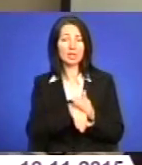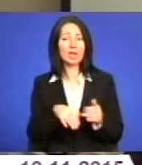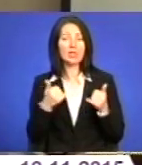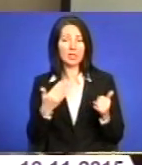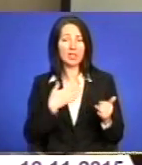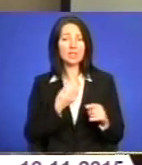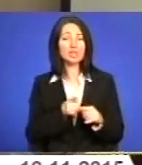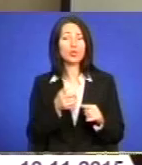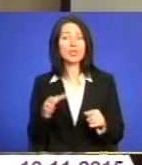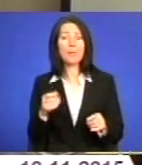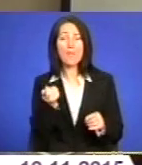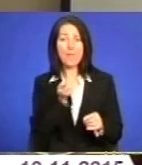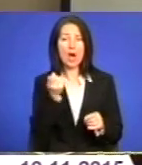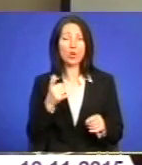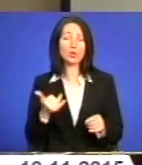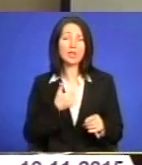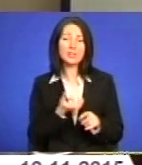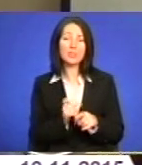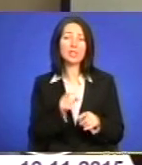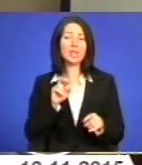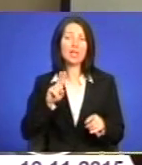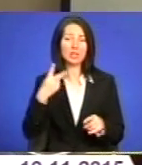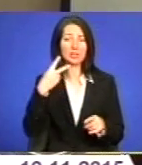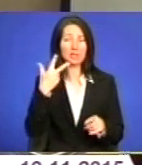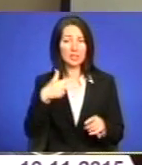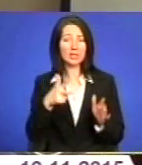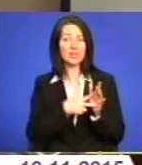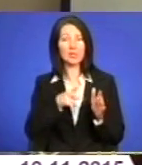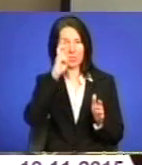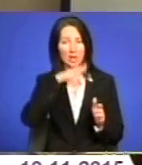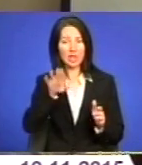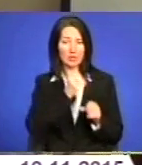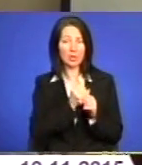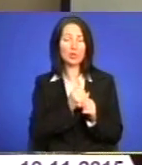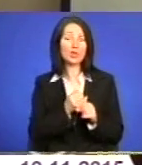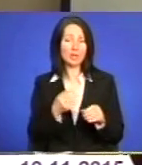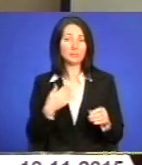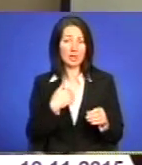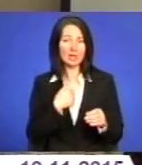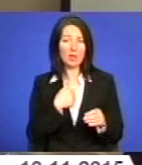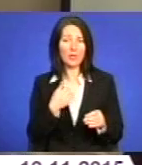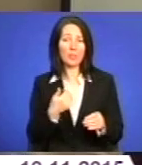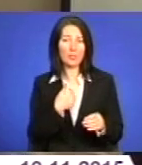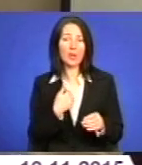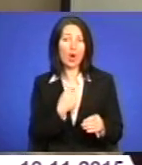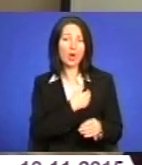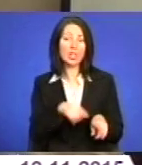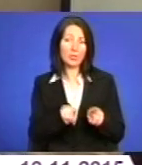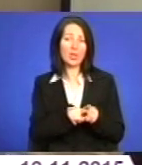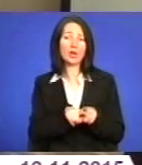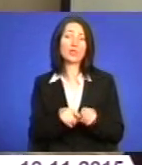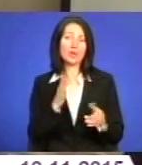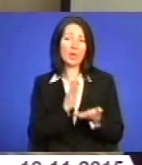більше як 38 країн працює з нами, то ми б хотіли з вами теж налагодити і пожвавити набагато більше свою